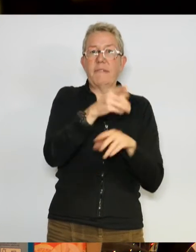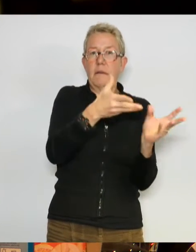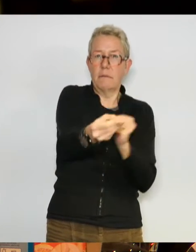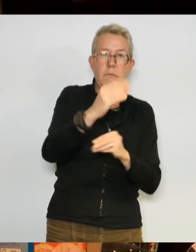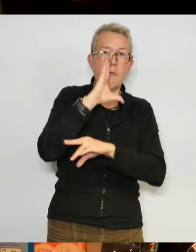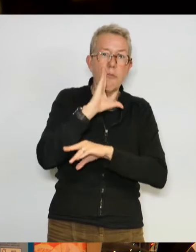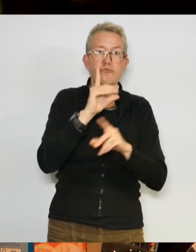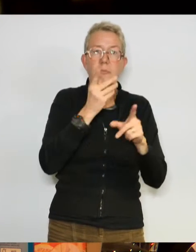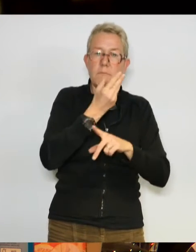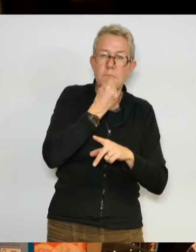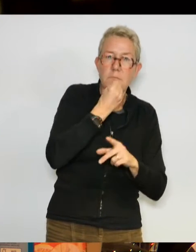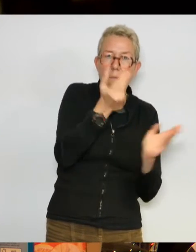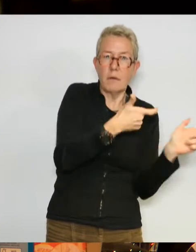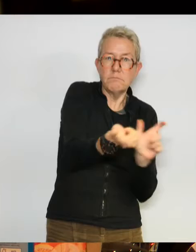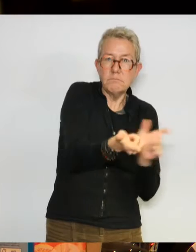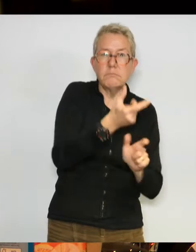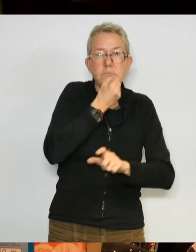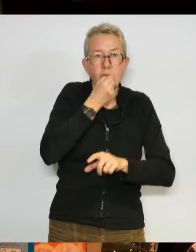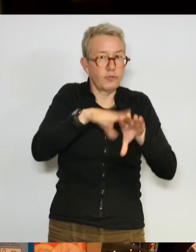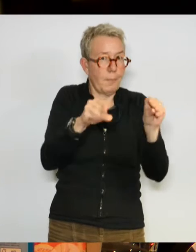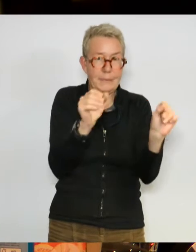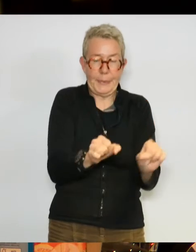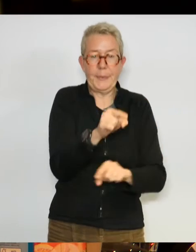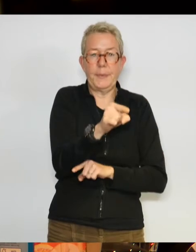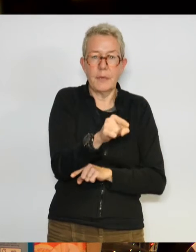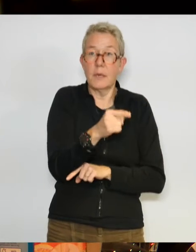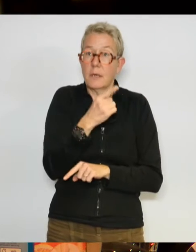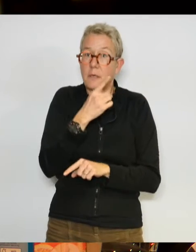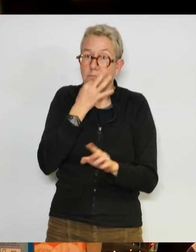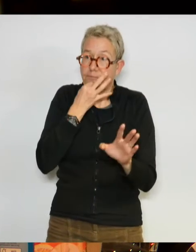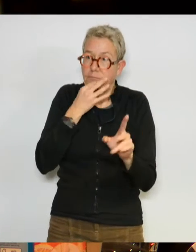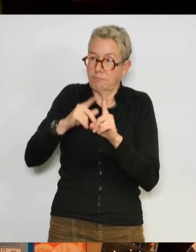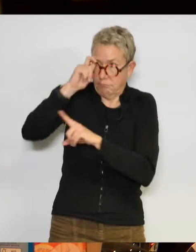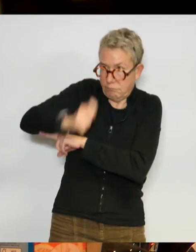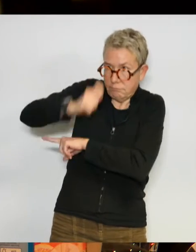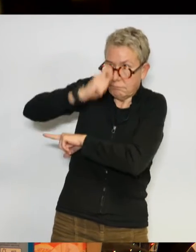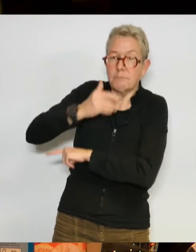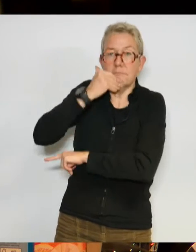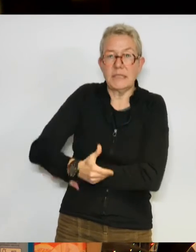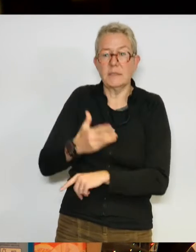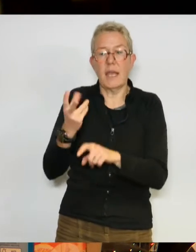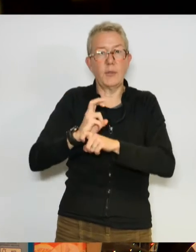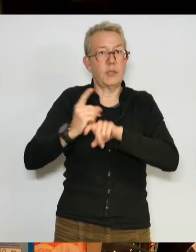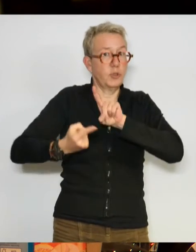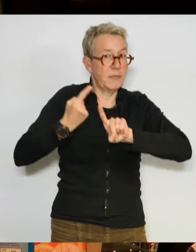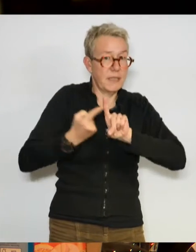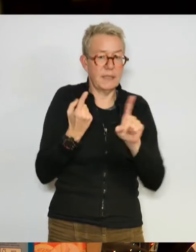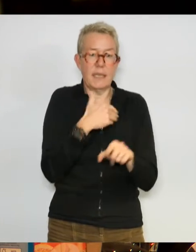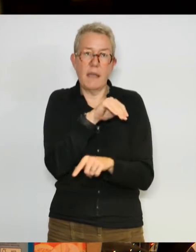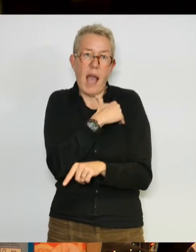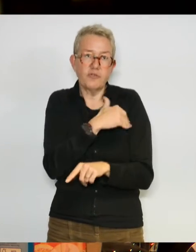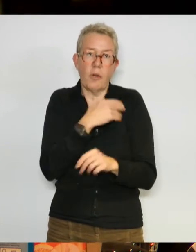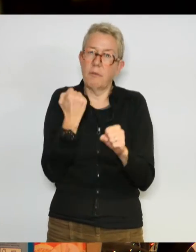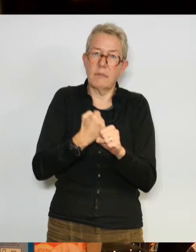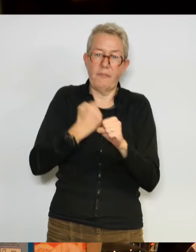des repas préparés et livrés par notre cuisine centrale. J'en profite d'ailleurs pour remercier très sincèrement les éducateurs spécialisés, les agents de la collectivité qui ont